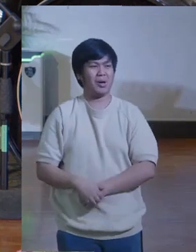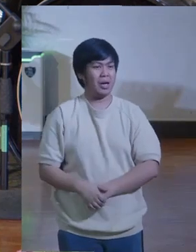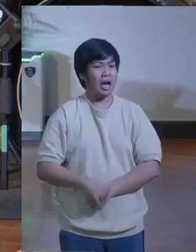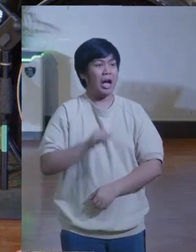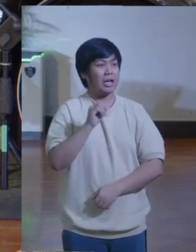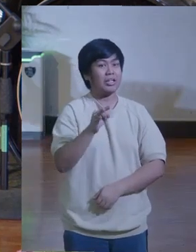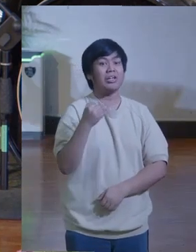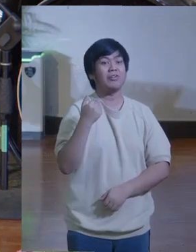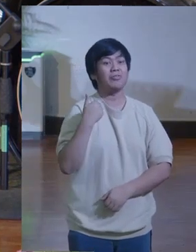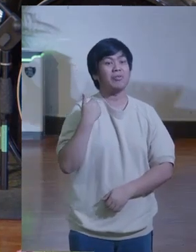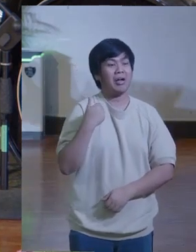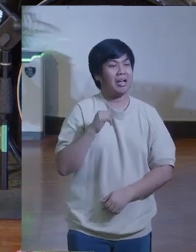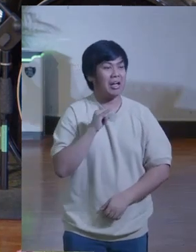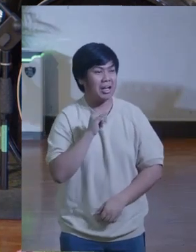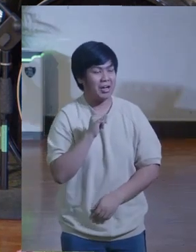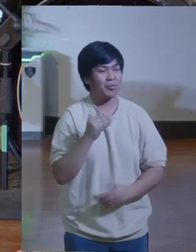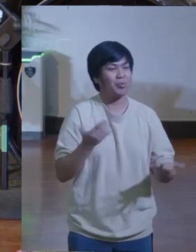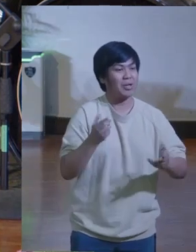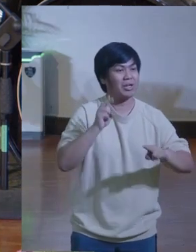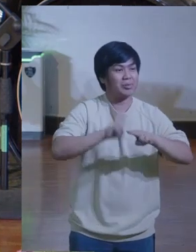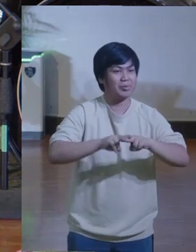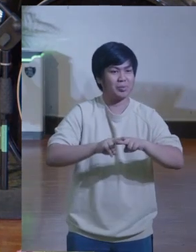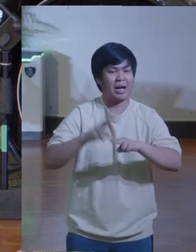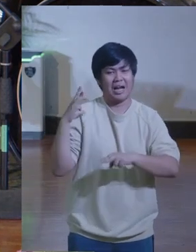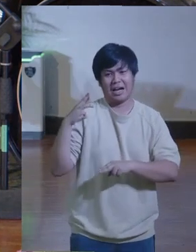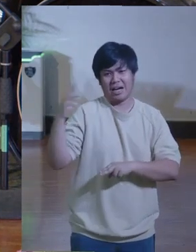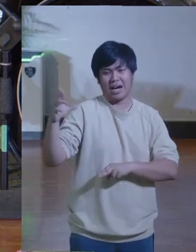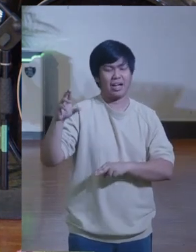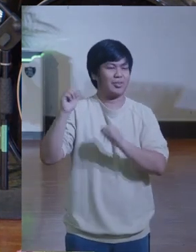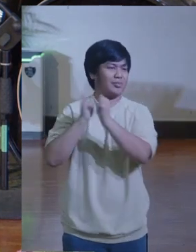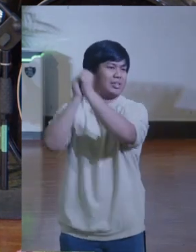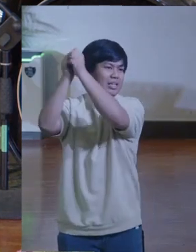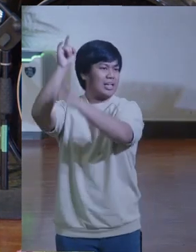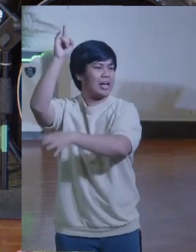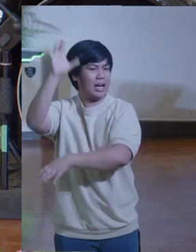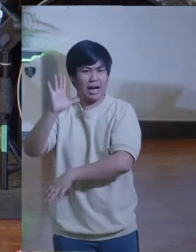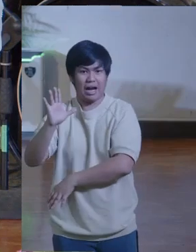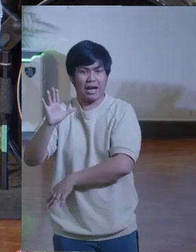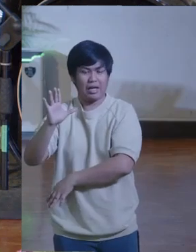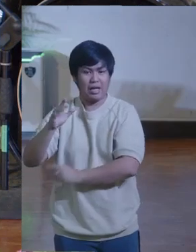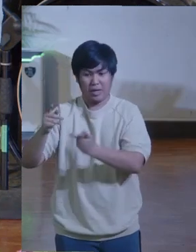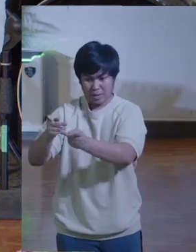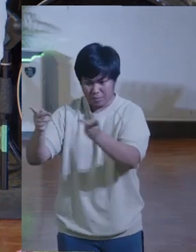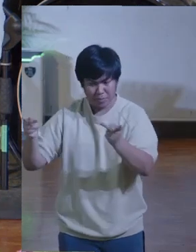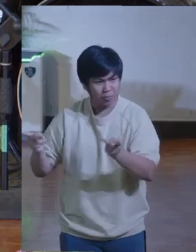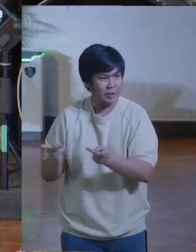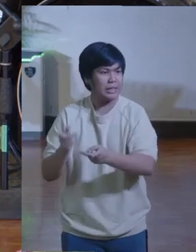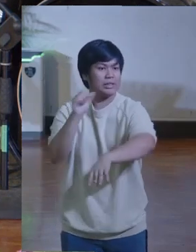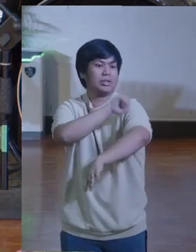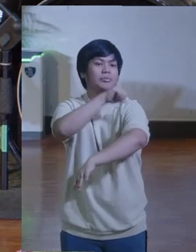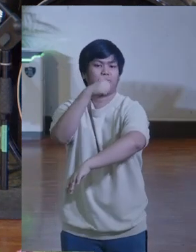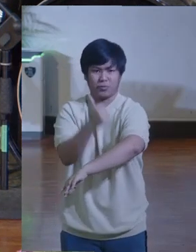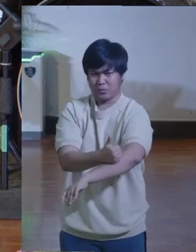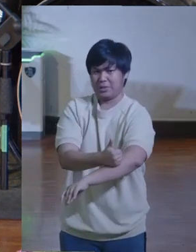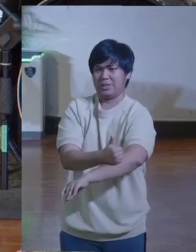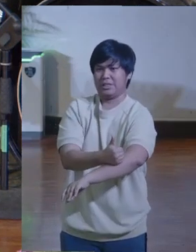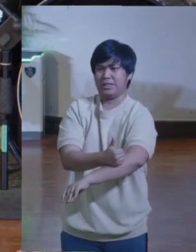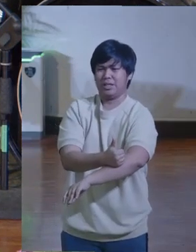trabaho, kaya siya umupo. Saan siya umupo? Sa kanang kamay ng Diyos, ang lugar ng kapangyarihan.